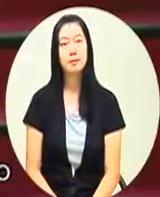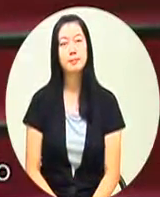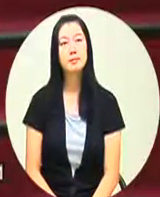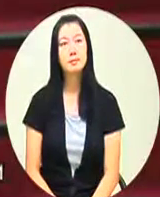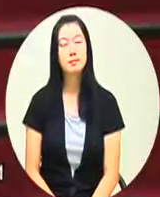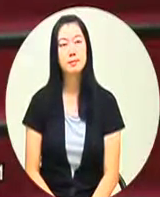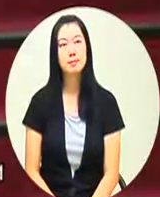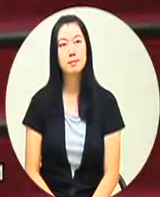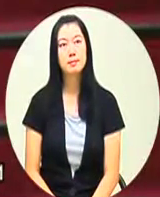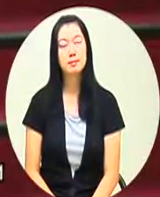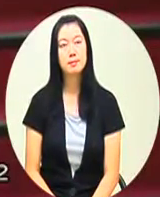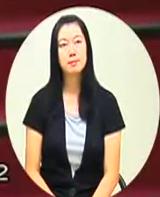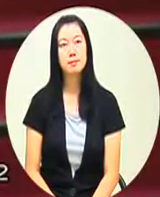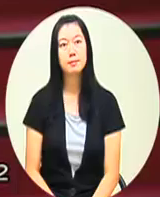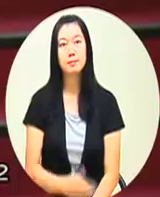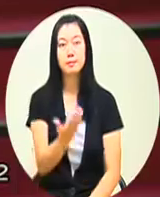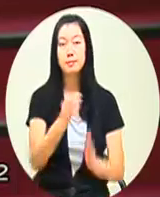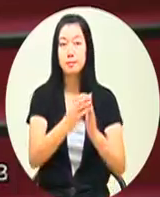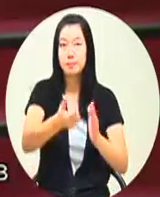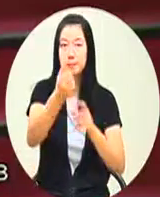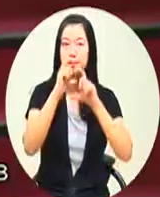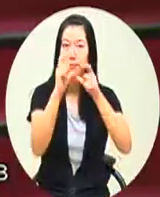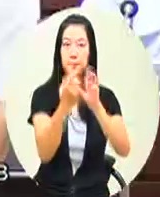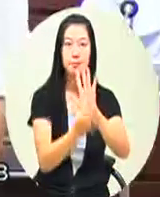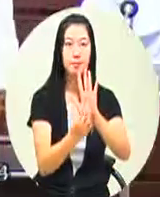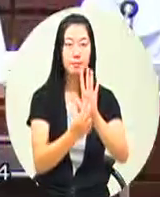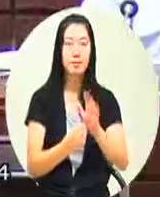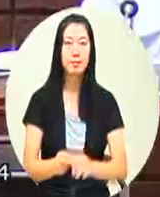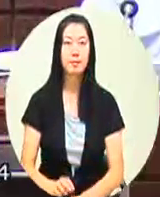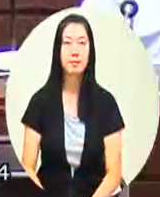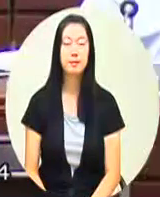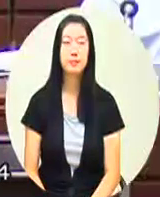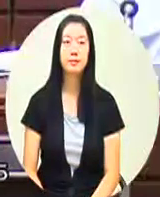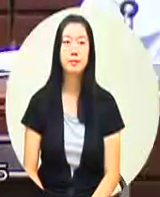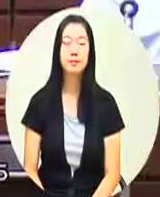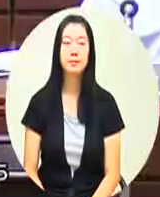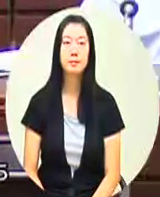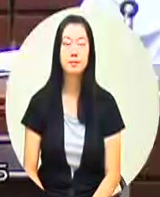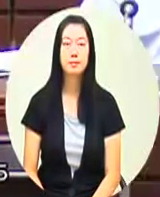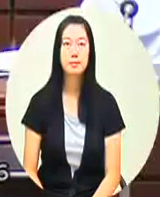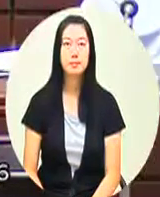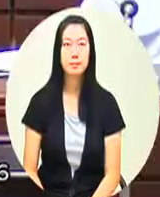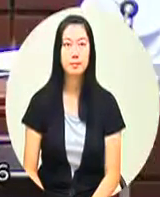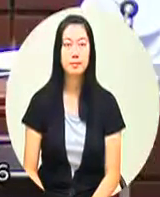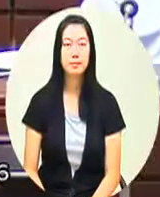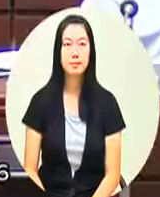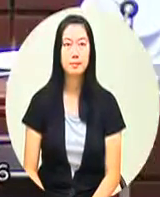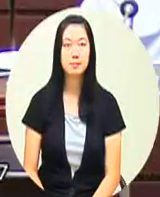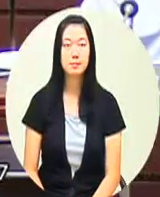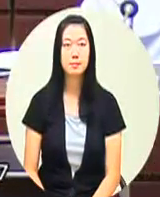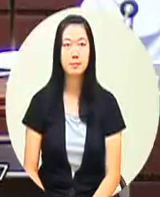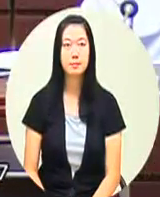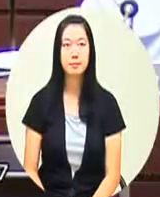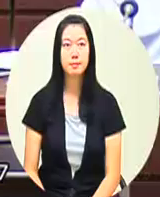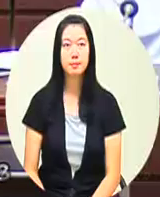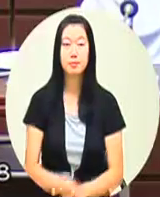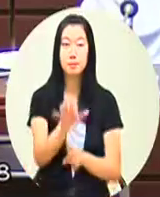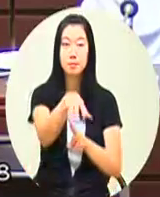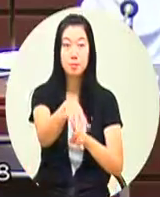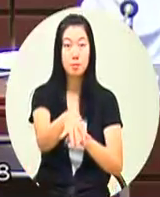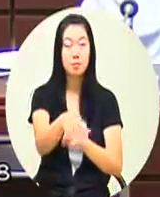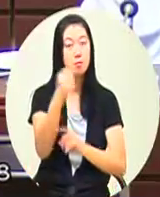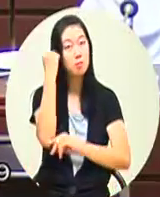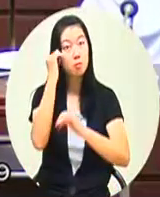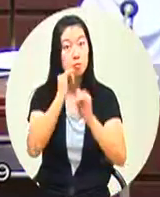答复。 好，请局长答复。 好，谢谢主席，谢谢伊斯坦大议员。那么农舍的申